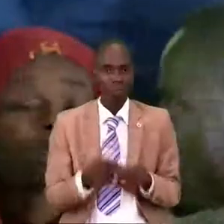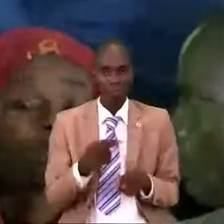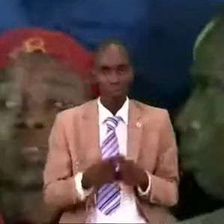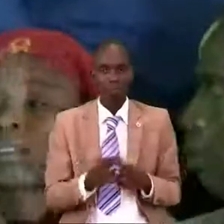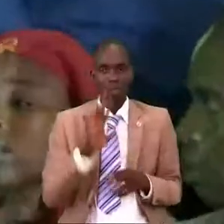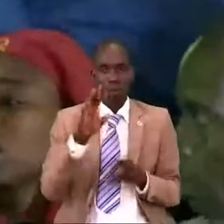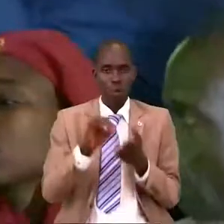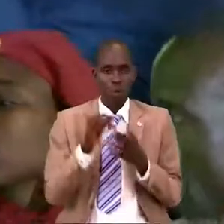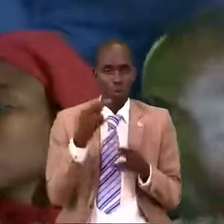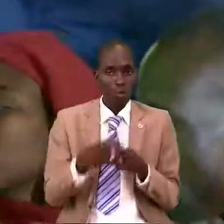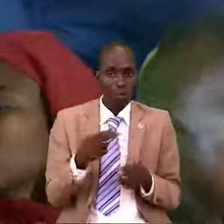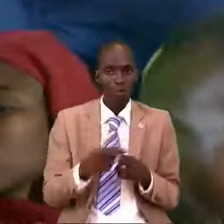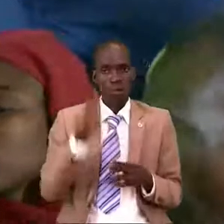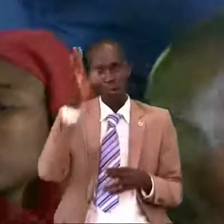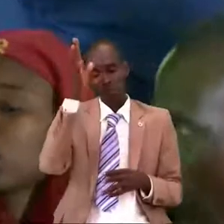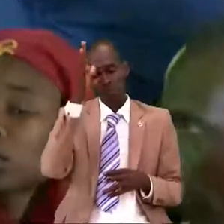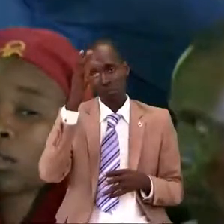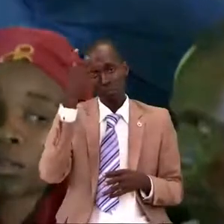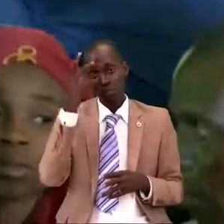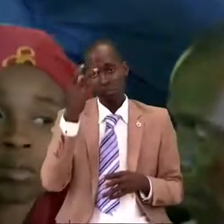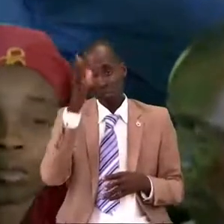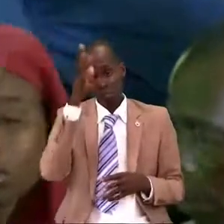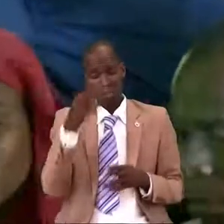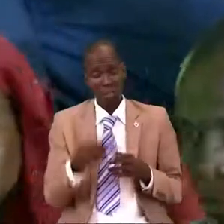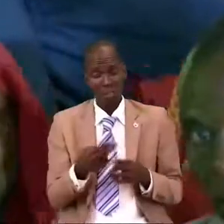que Dieu est sur le point de te donner cette dernière nuit.